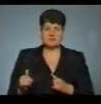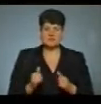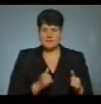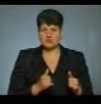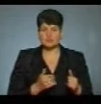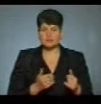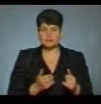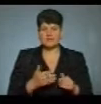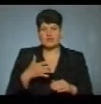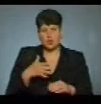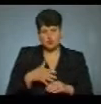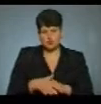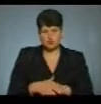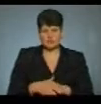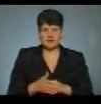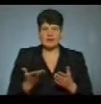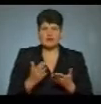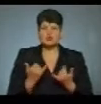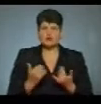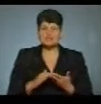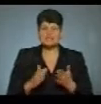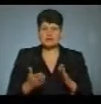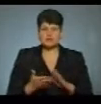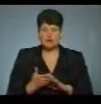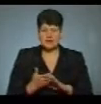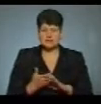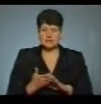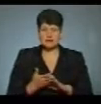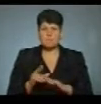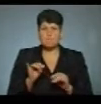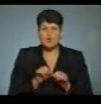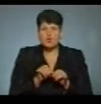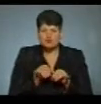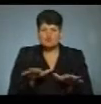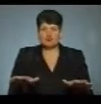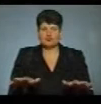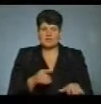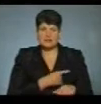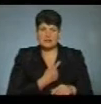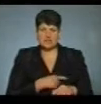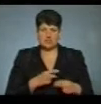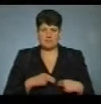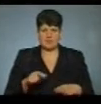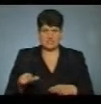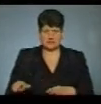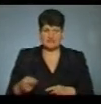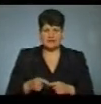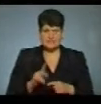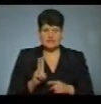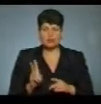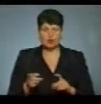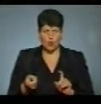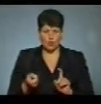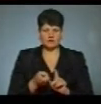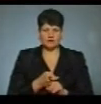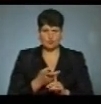скажімо так, десь розуміння, яка сьогодні ситуація по саме розповсюдженню серед медичних працівників. Тобто це ті, хто контактував з хворими? Ті,